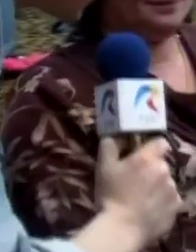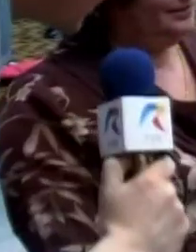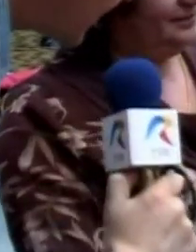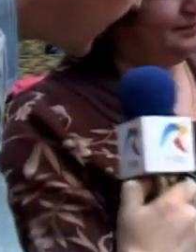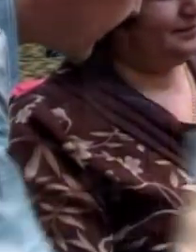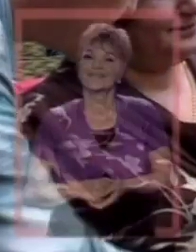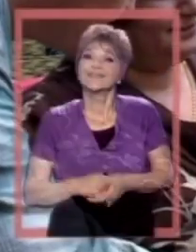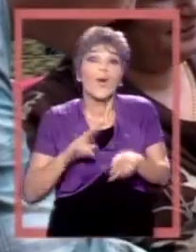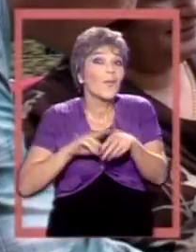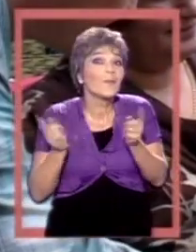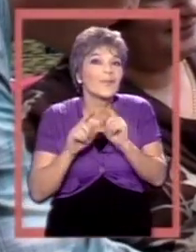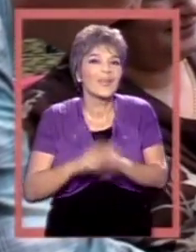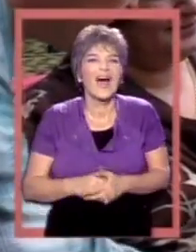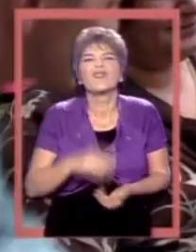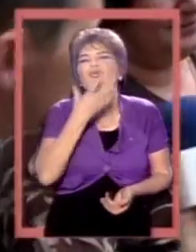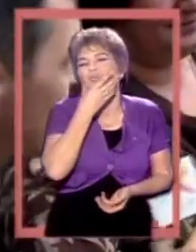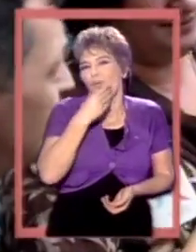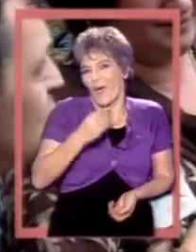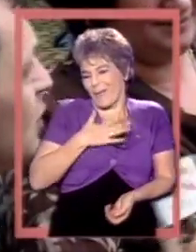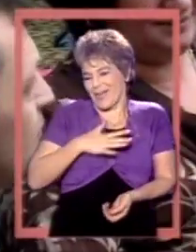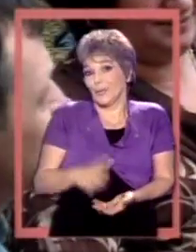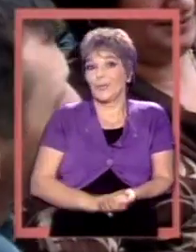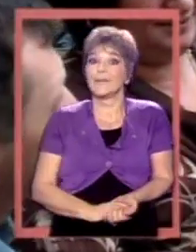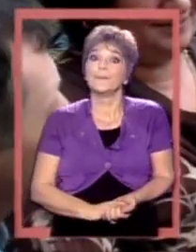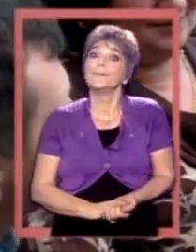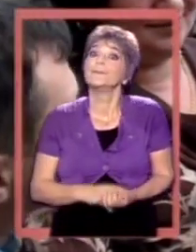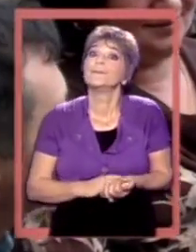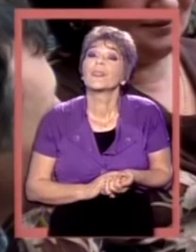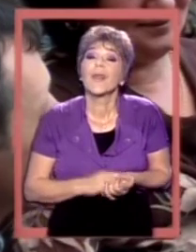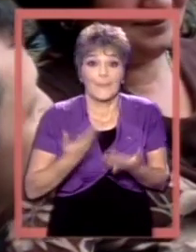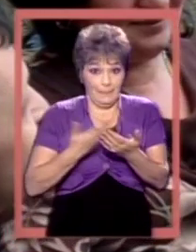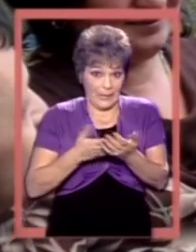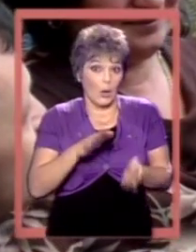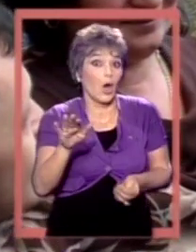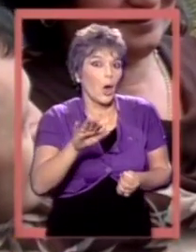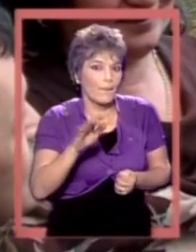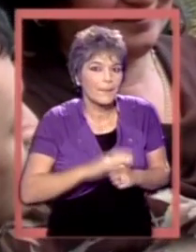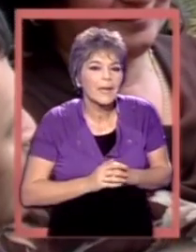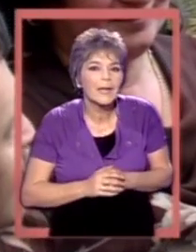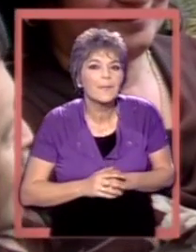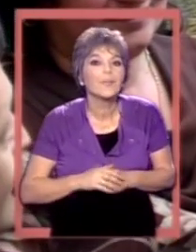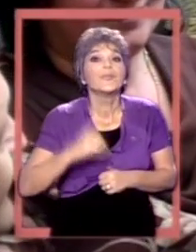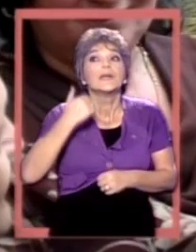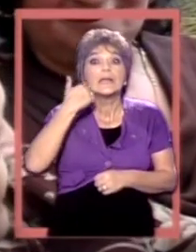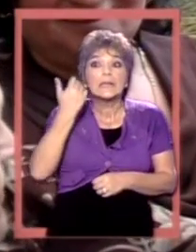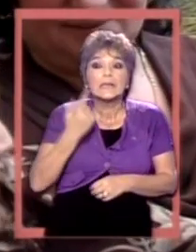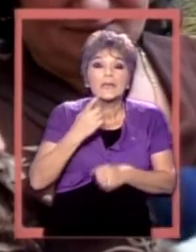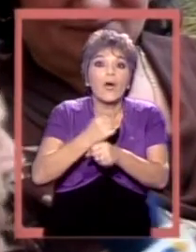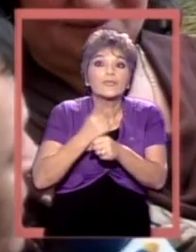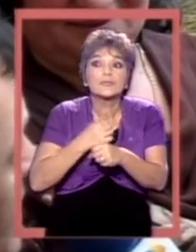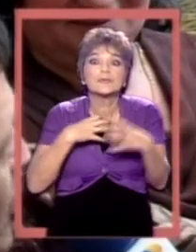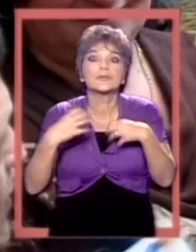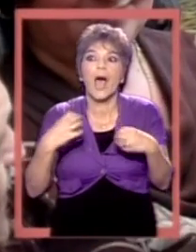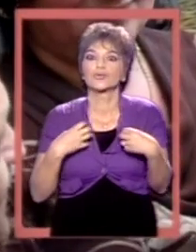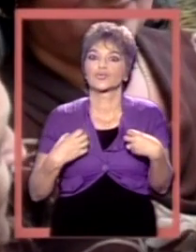Cum a fost azi la petrecere? Frumos. De ce a fost frumos? Că copiii a spus frumos rolul.